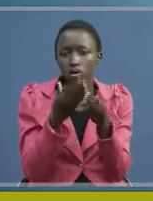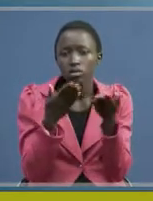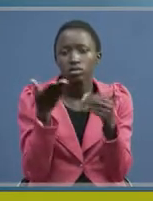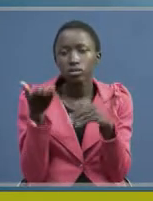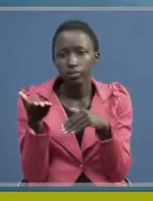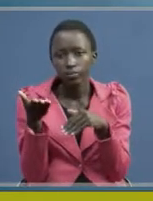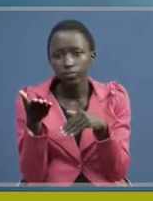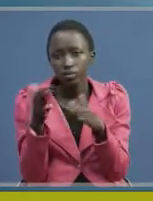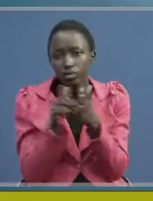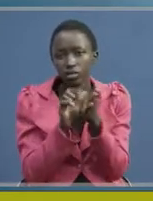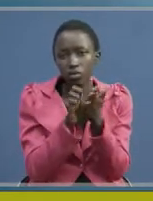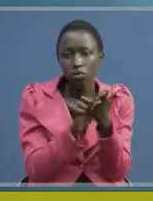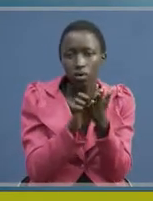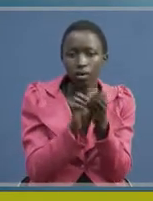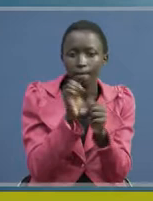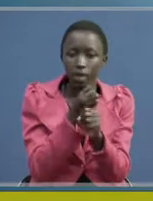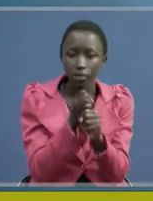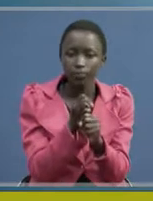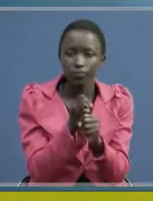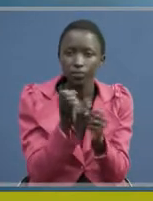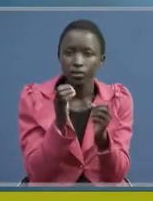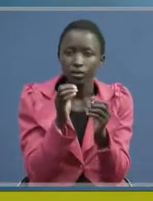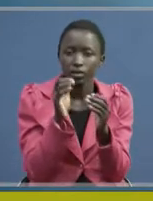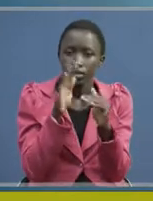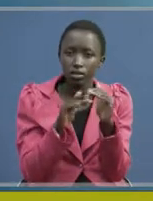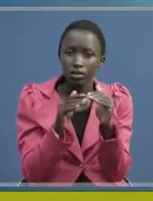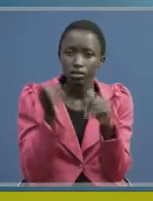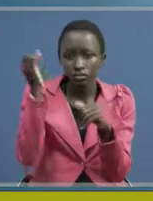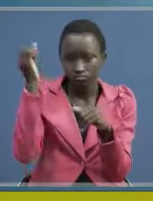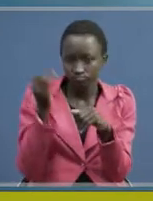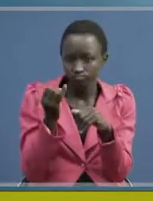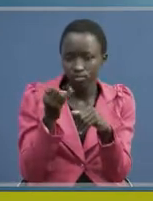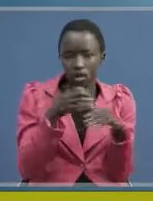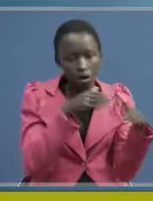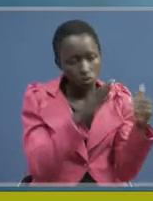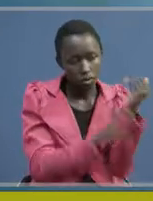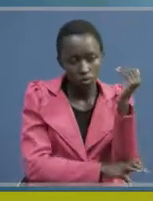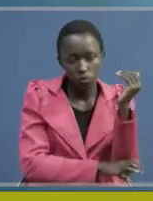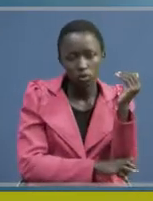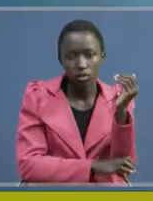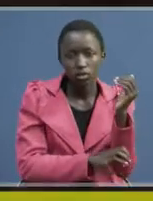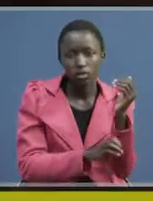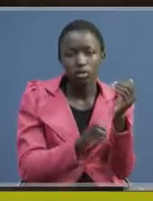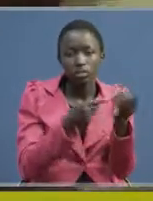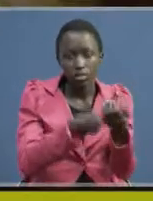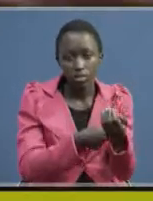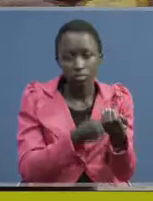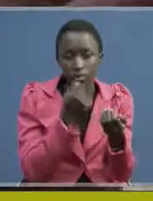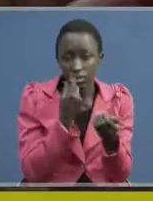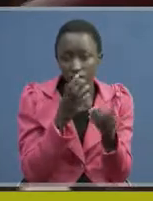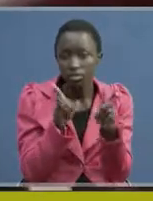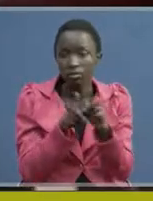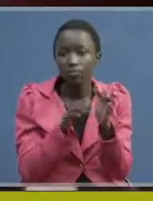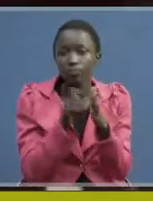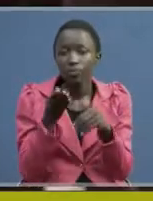country that are locally produced than what is coming even from outside the country, even in terms of drugs. Licha ya